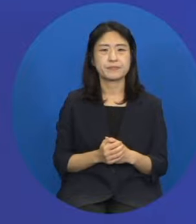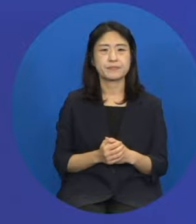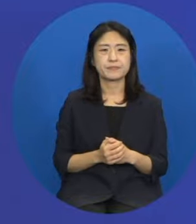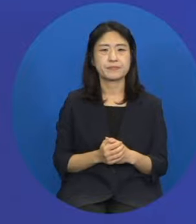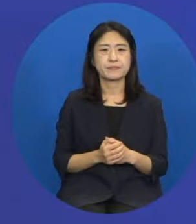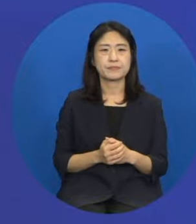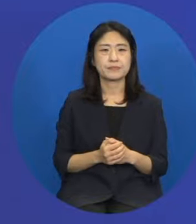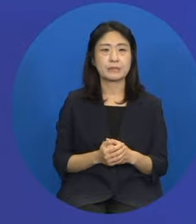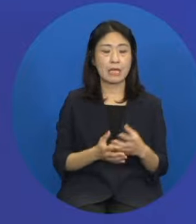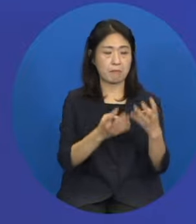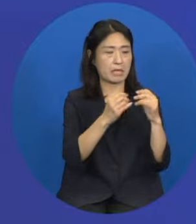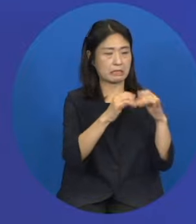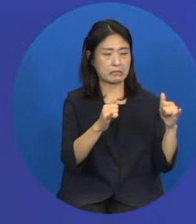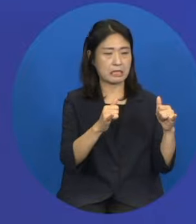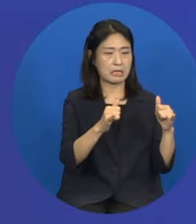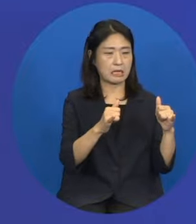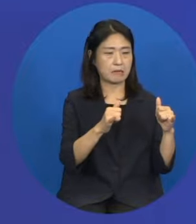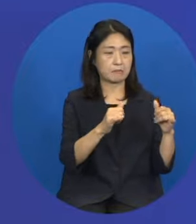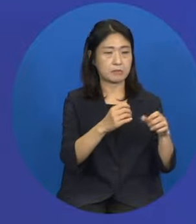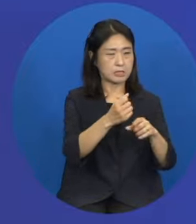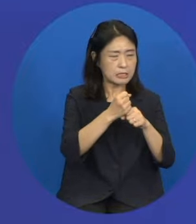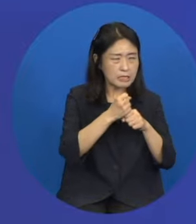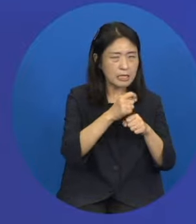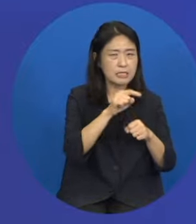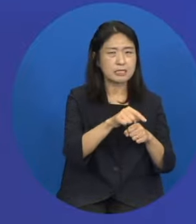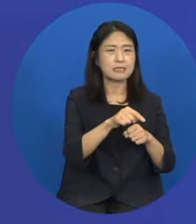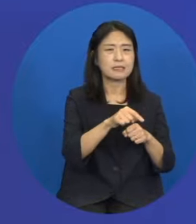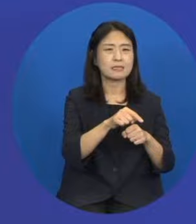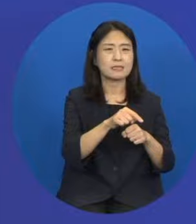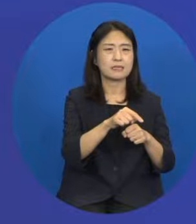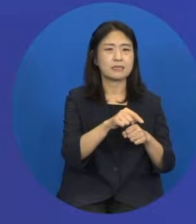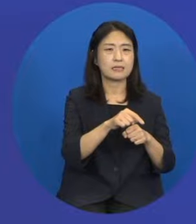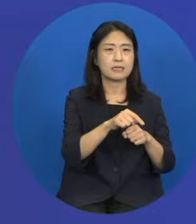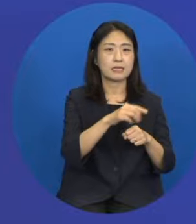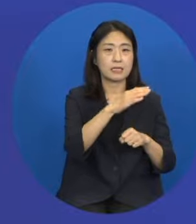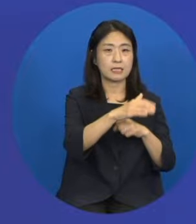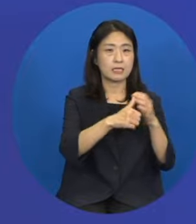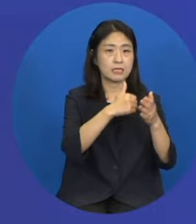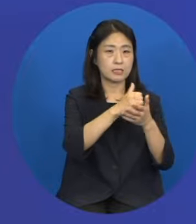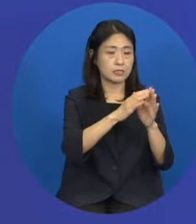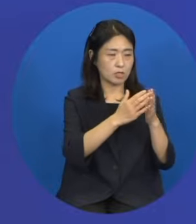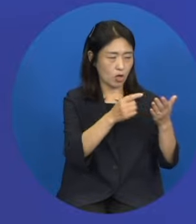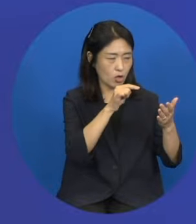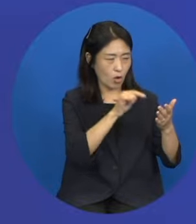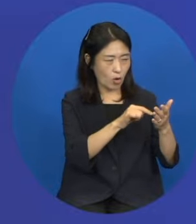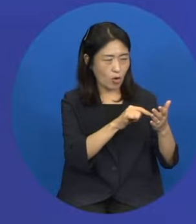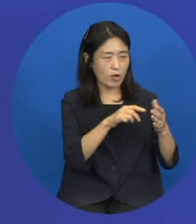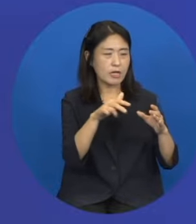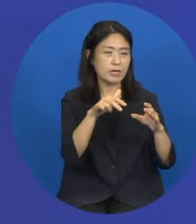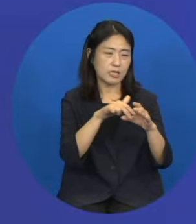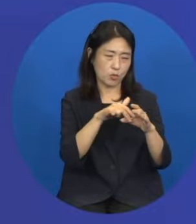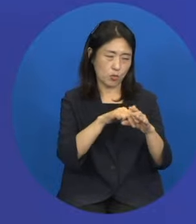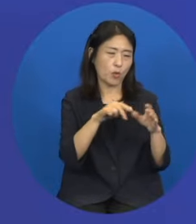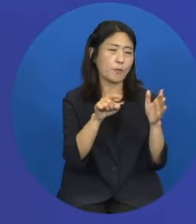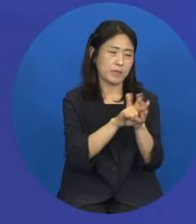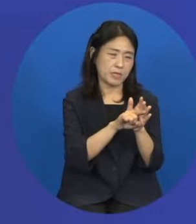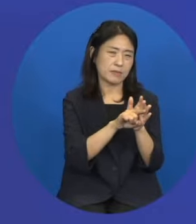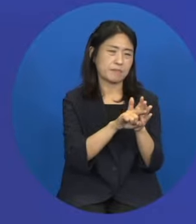그러니까 많은 숫자에 의지하는 것은요, 죄송하지만 성경과 기독교에서 말하는 것과 별로 상관없습니다.